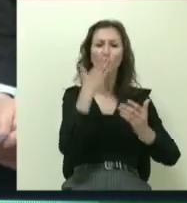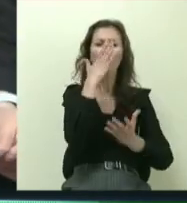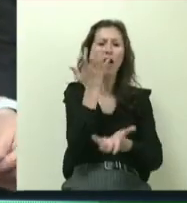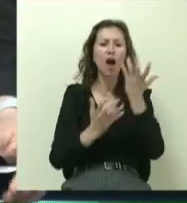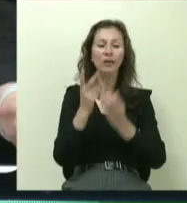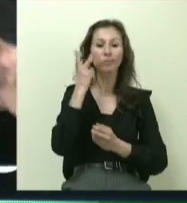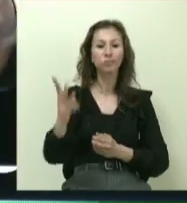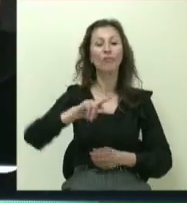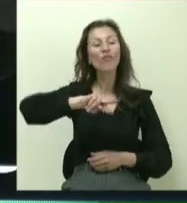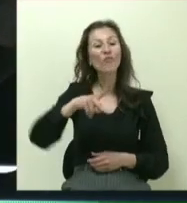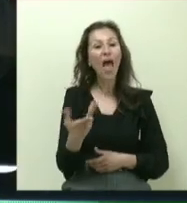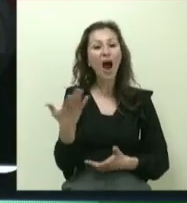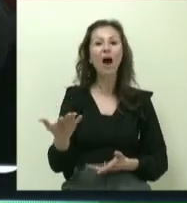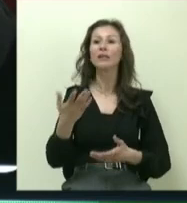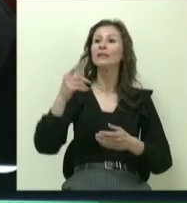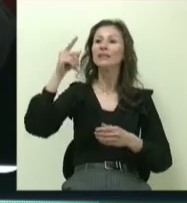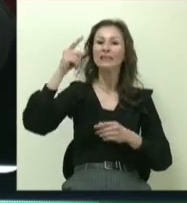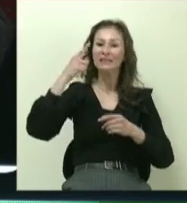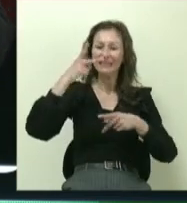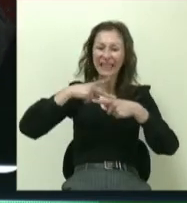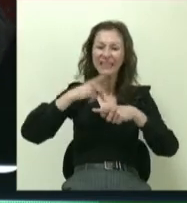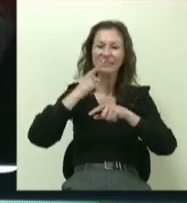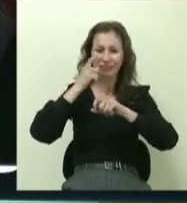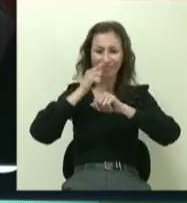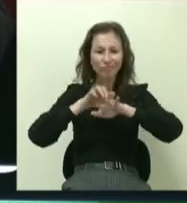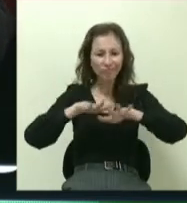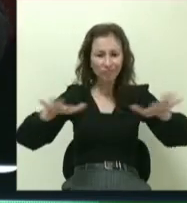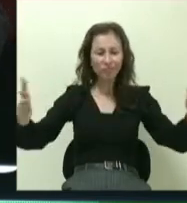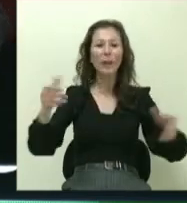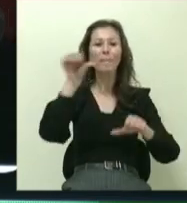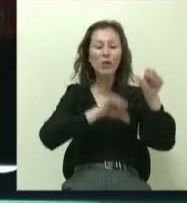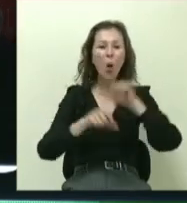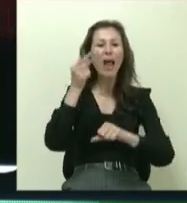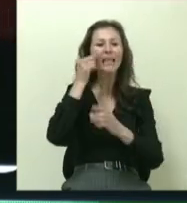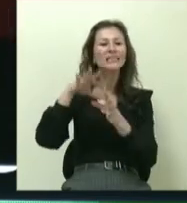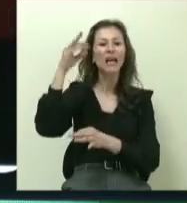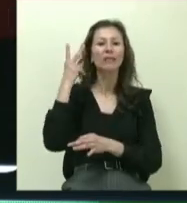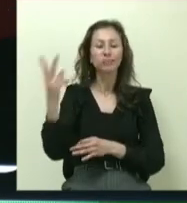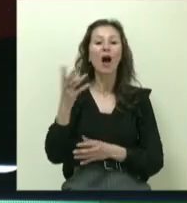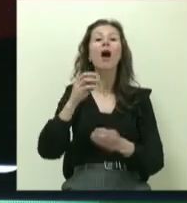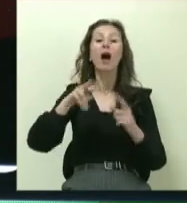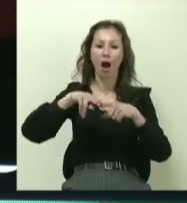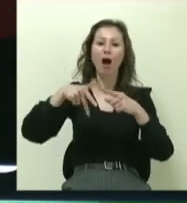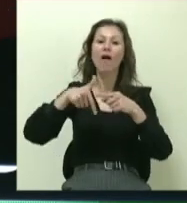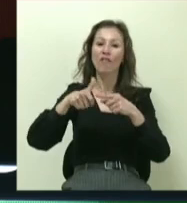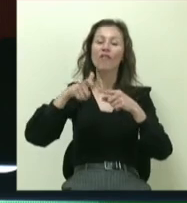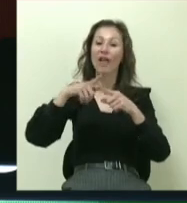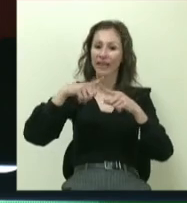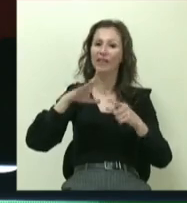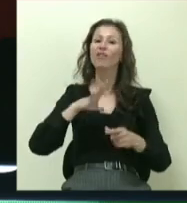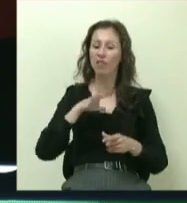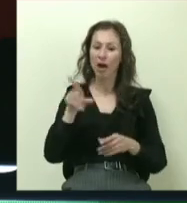kaynaklı veya nükleer Sızıntı biyoterör gibi insan kaynaklı afetler vardır bunların bir kısmı